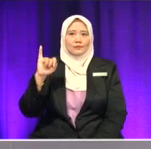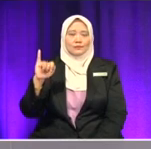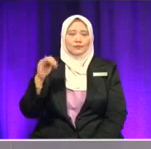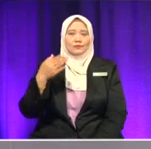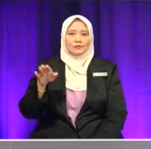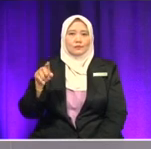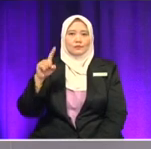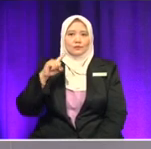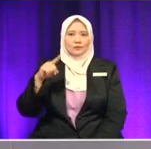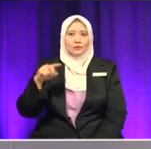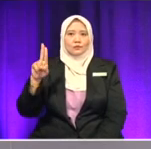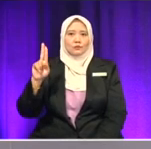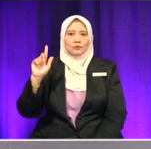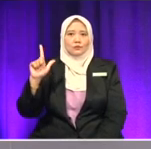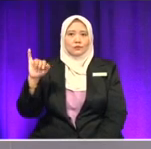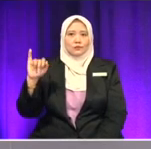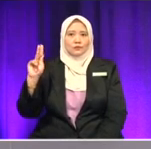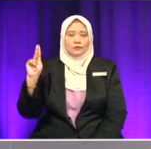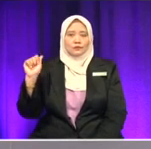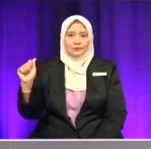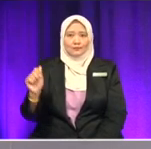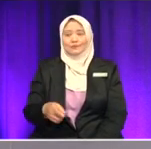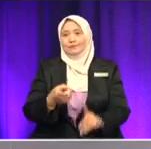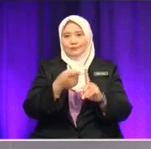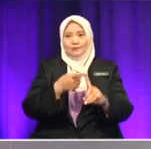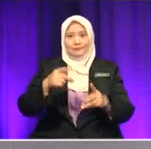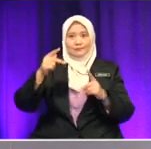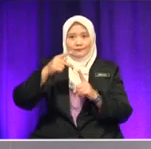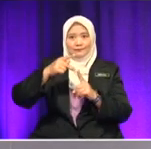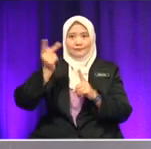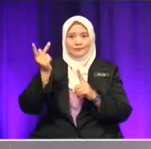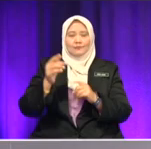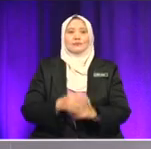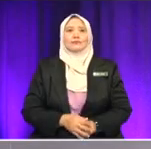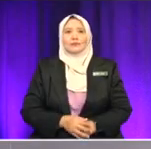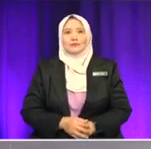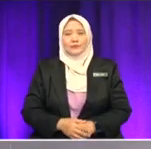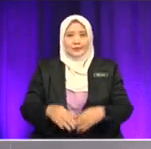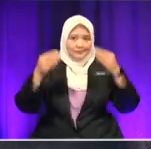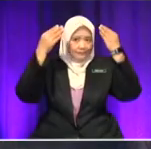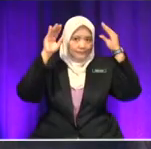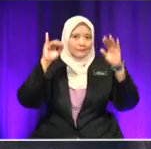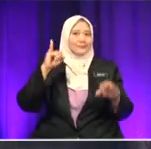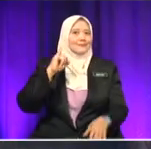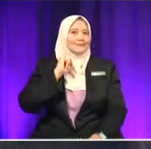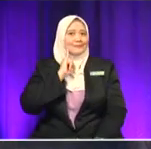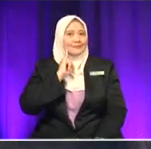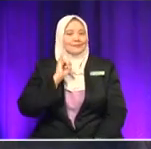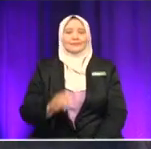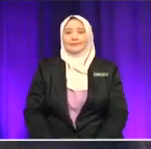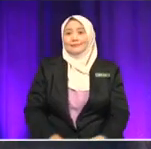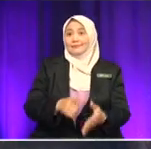SMK Tinggi Bukit Mentajam, Pulau Pinang, jauh dari Pinang. Ataupun kita panggil Cikgu Ika. Assalamualaikum Cikgu, apa